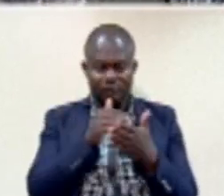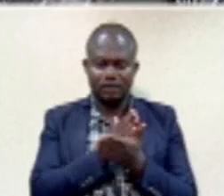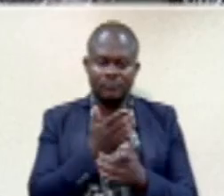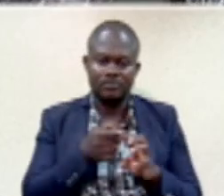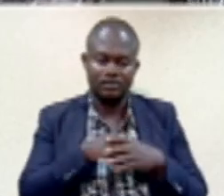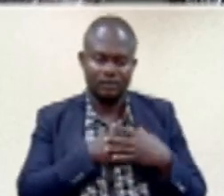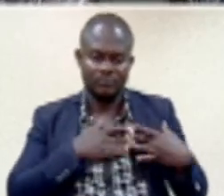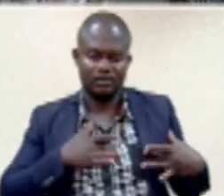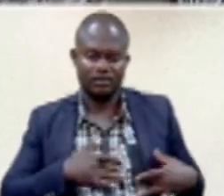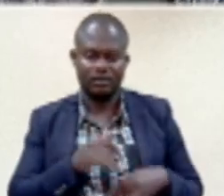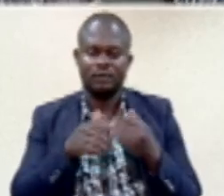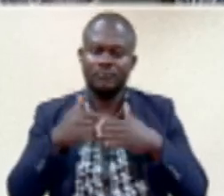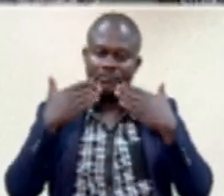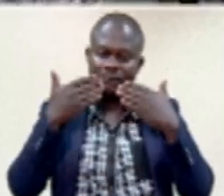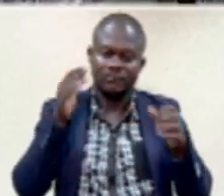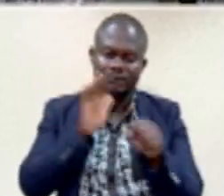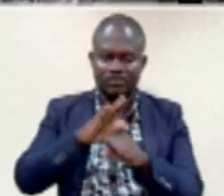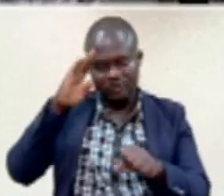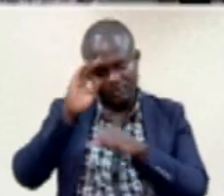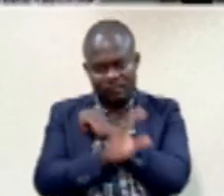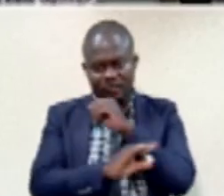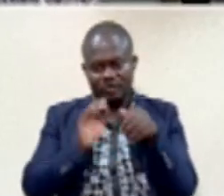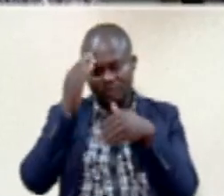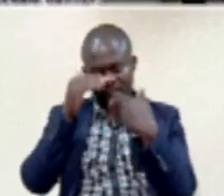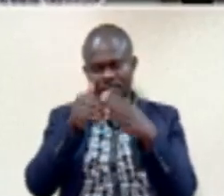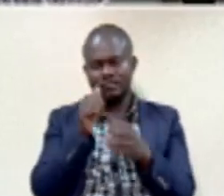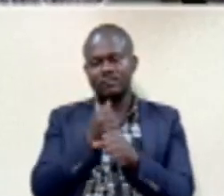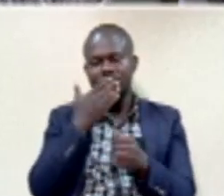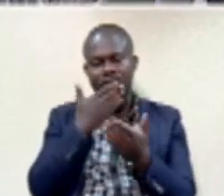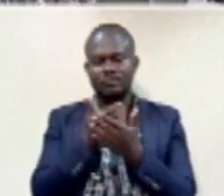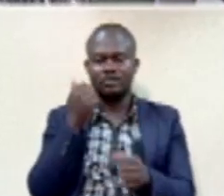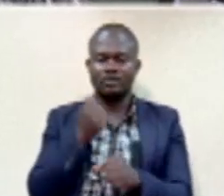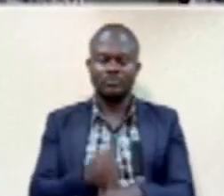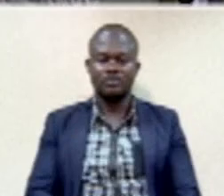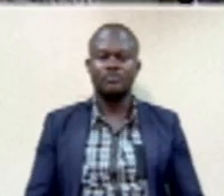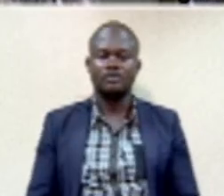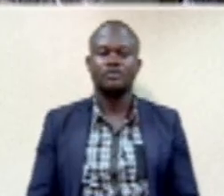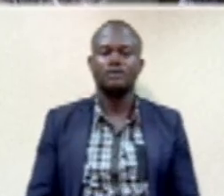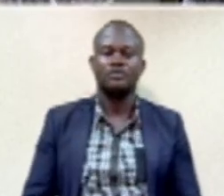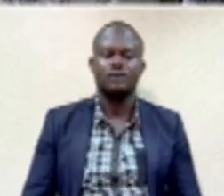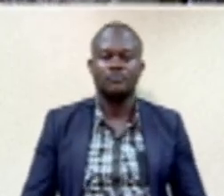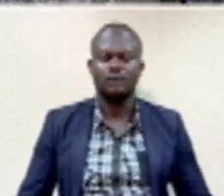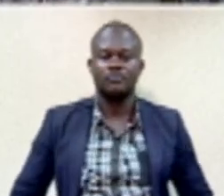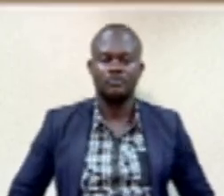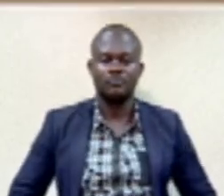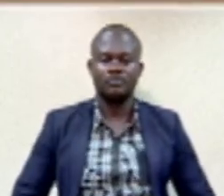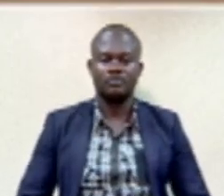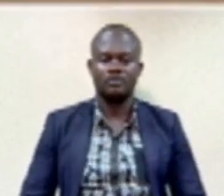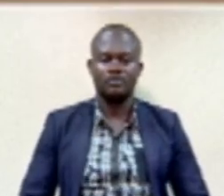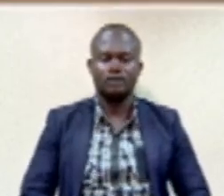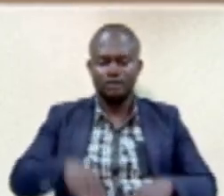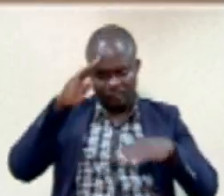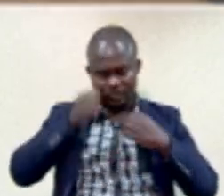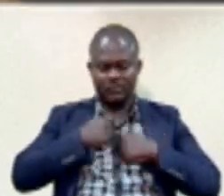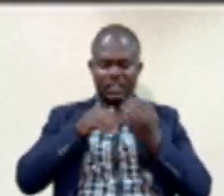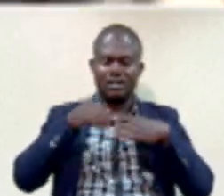ku mutima nshimira byimazeyo polisi y'igihugu kubera akazi keza yakoze. That they have done a tremendous job, they have done a wonderful job. Polisi y'u